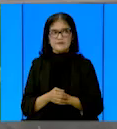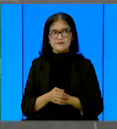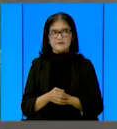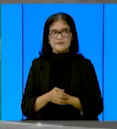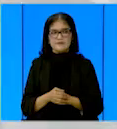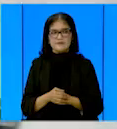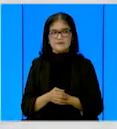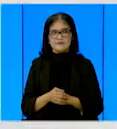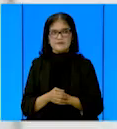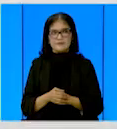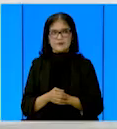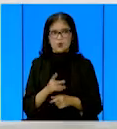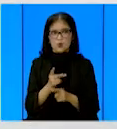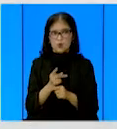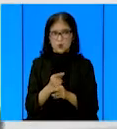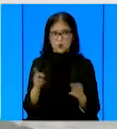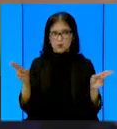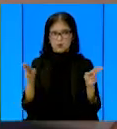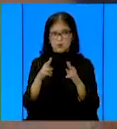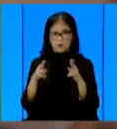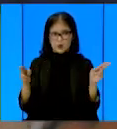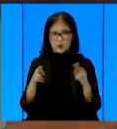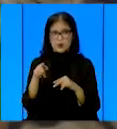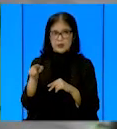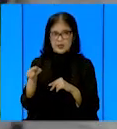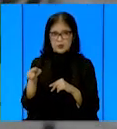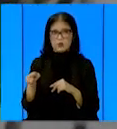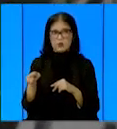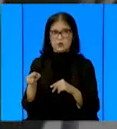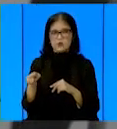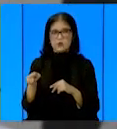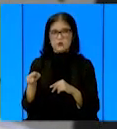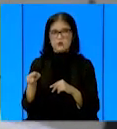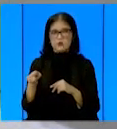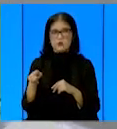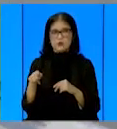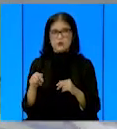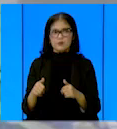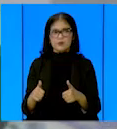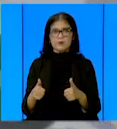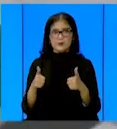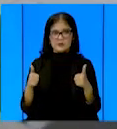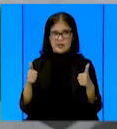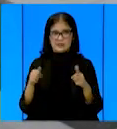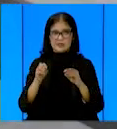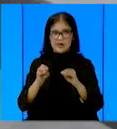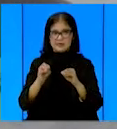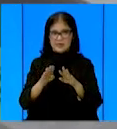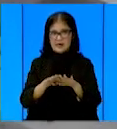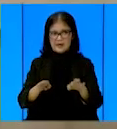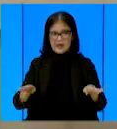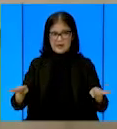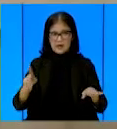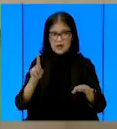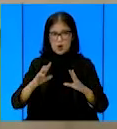Bakat bermusik Tri Adinata ternyata berasal dari kedua orang tuanya yang juga seorang pemusik. Kalau di dunia musik itu